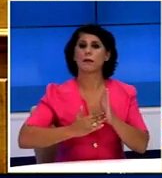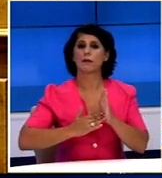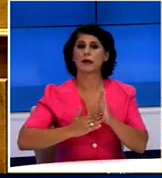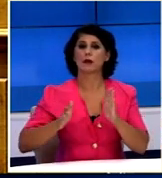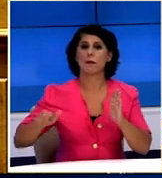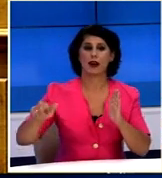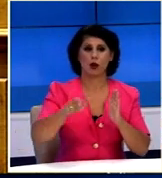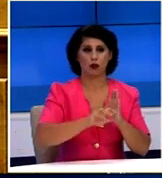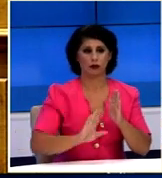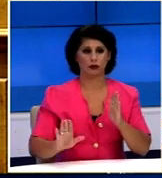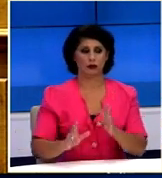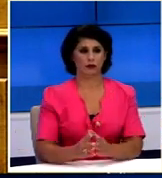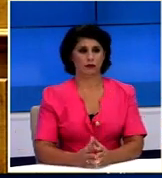παραγόντων.